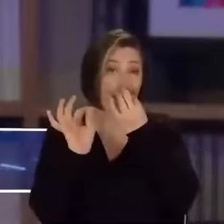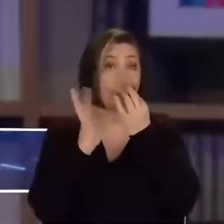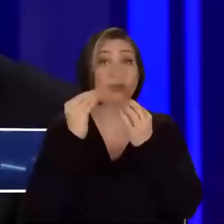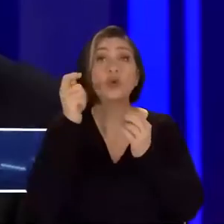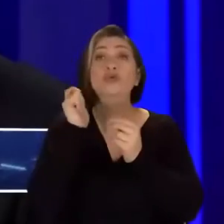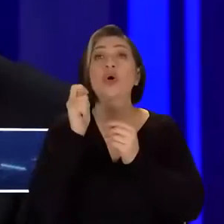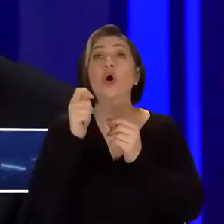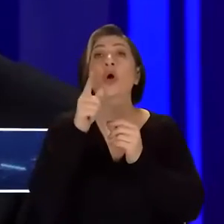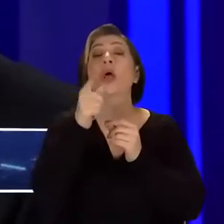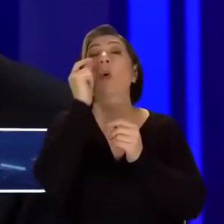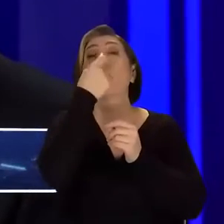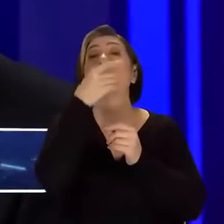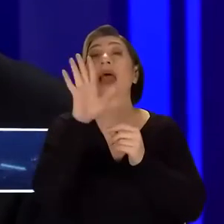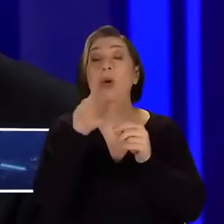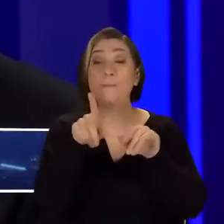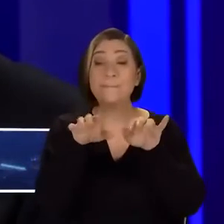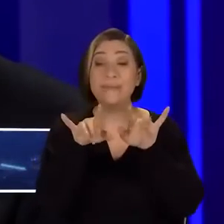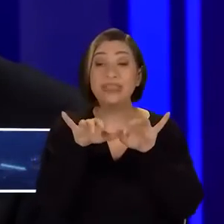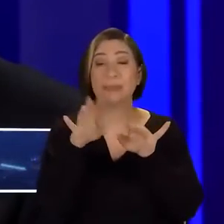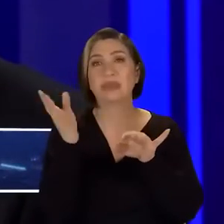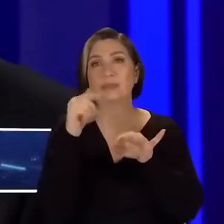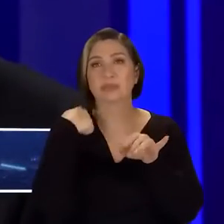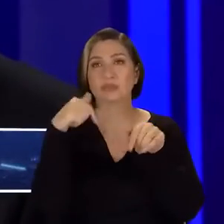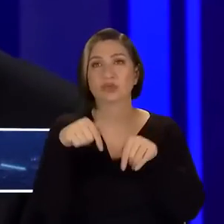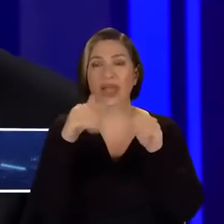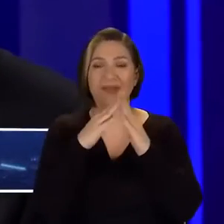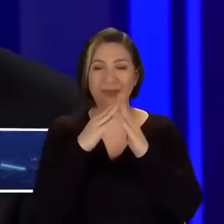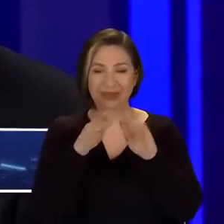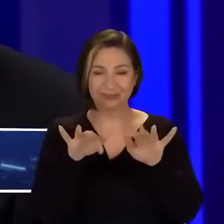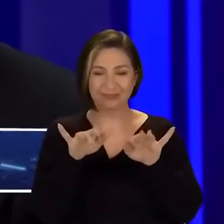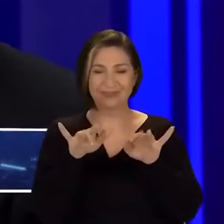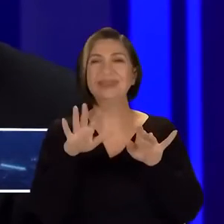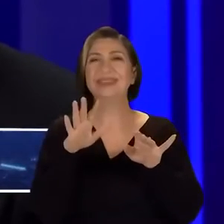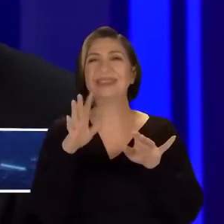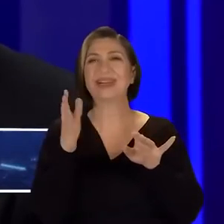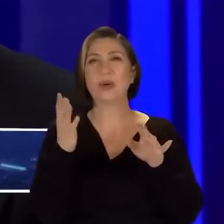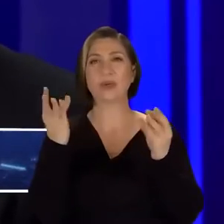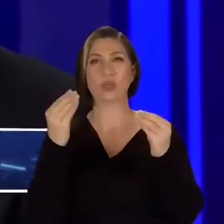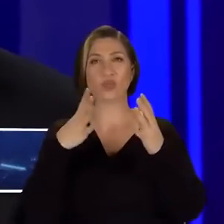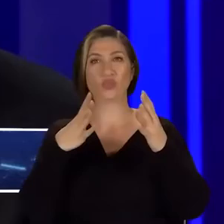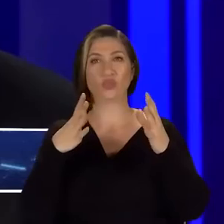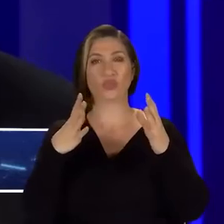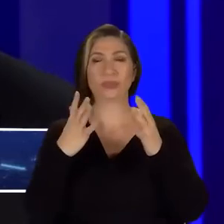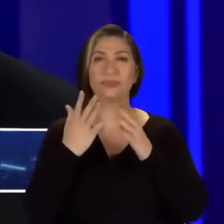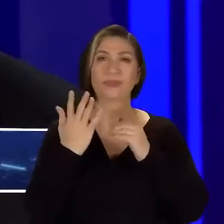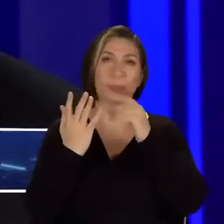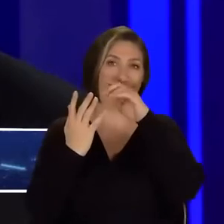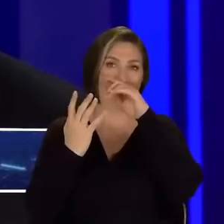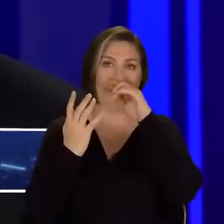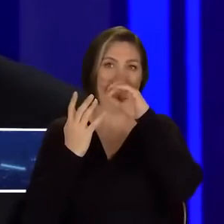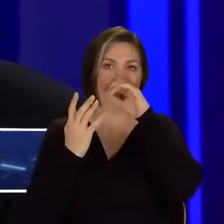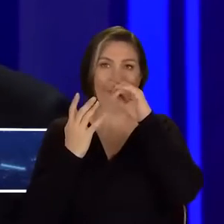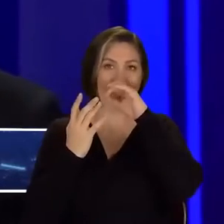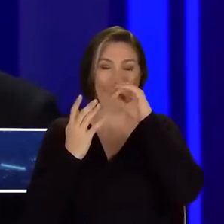çok zor. Yani bilgisayarların mesela bizim bugün evimizde kullandığımız o şaşalı ya da şu işte